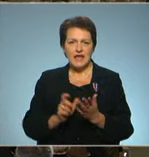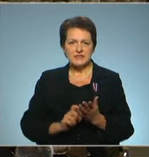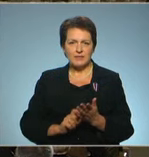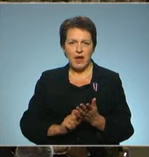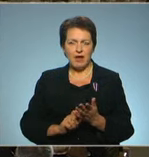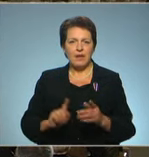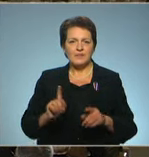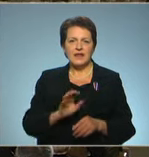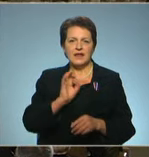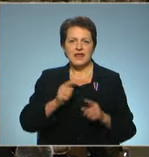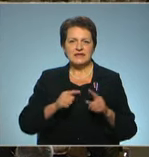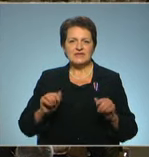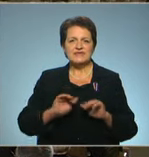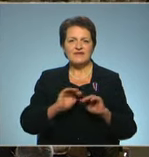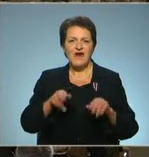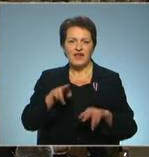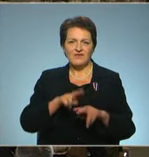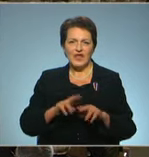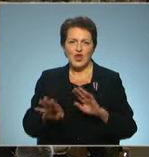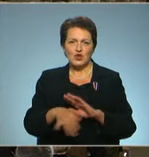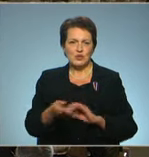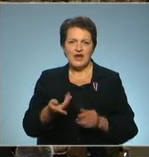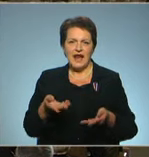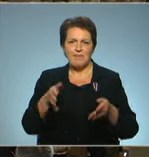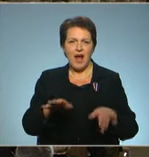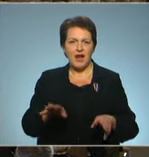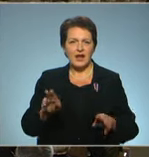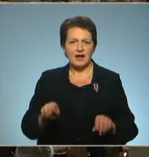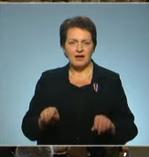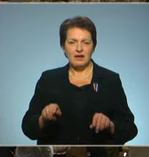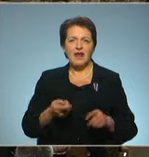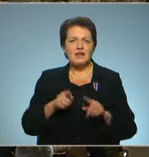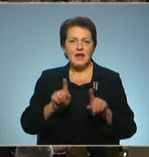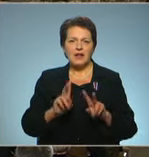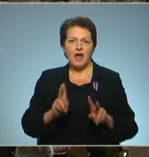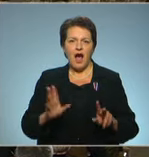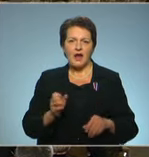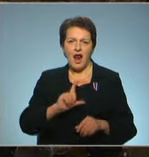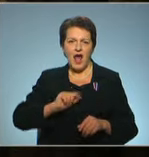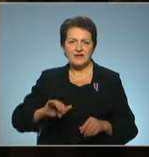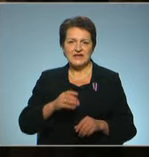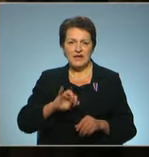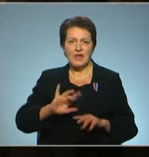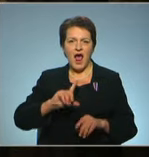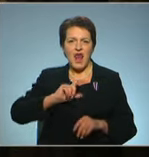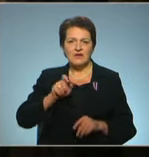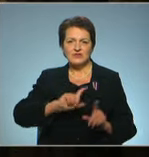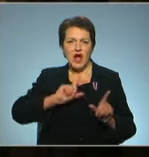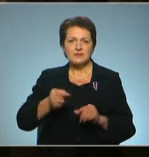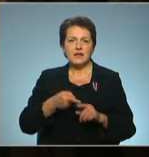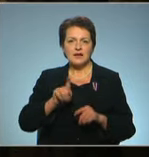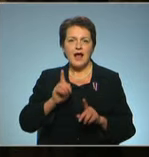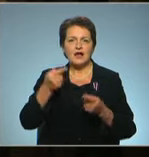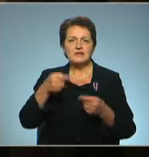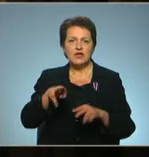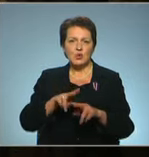teiciens, svēta vieta tukša nepaliek. Tāpat kā ar Latvijas zemi, ja latvieši aizbrauc tādēļ, ka citur ir